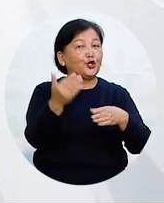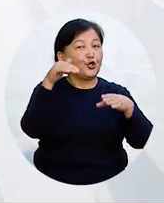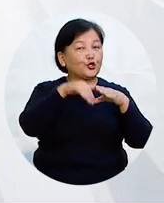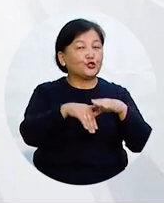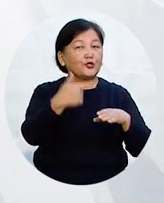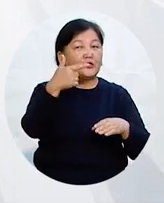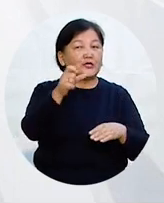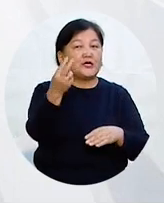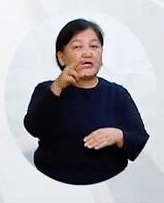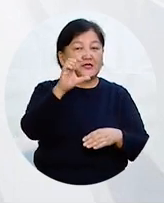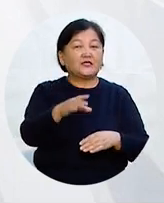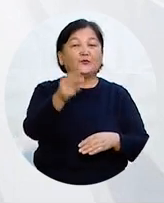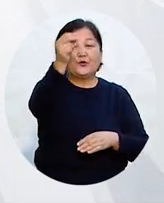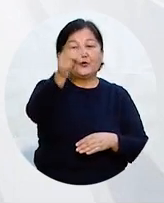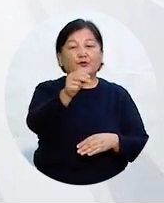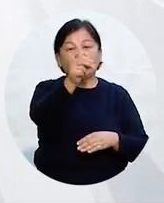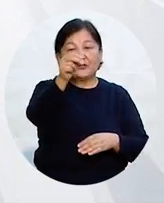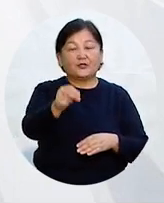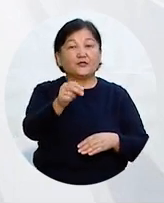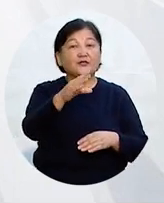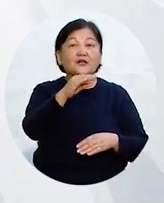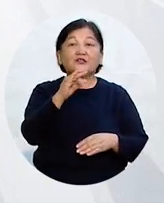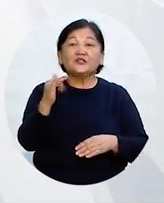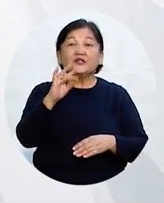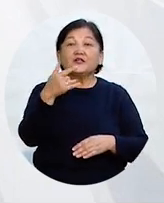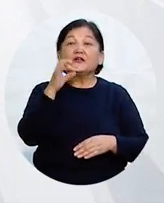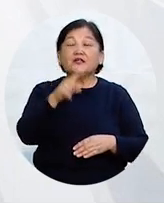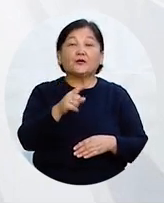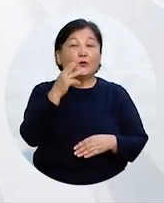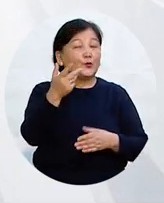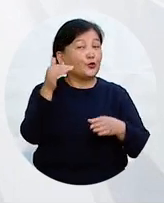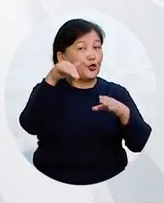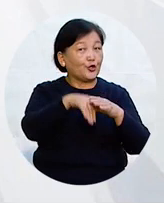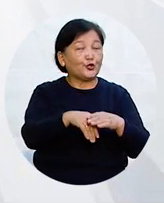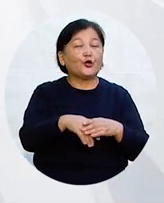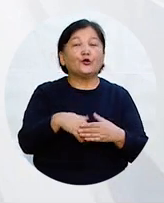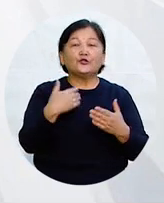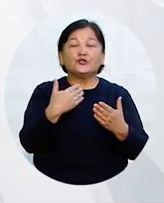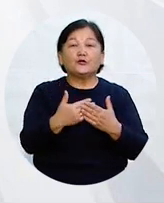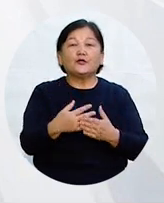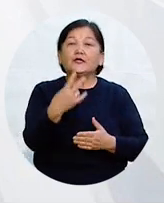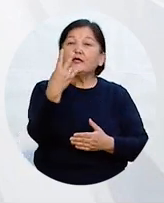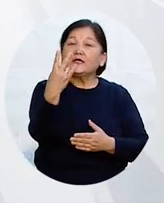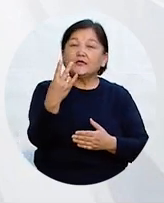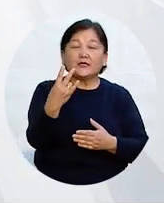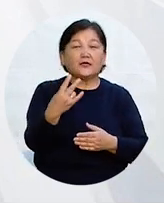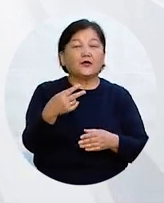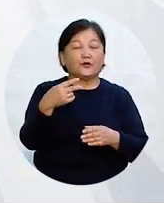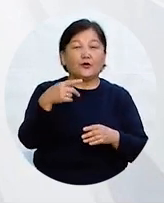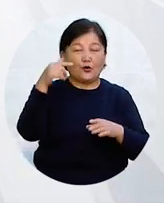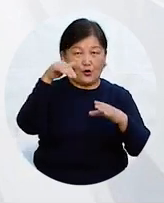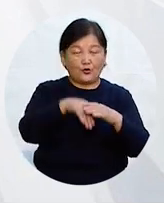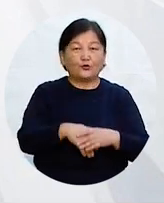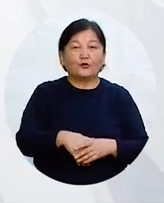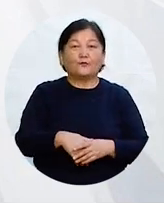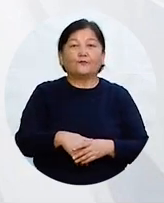гэдэс жиргэлсэн тохиолдлыг багш нь тайлбарлая. Хувилах хүсгээр төгсөөгөнд, за, өөрөлдөвл энэ хэдэн гээгүүлэгчээр төгсөөгөнд.